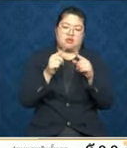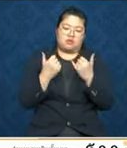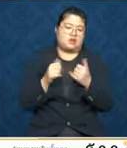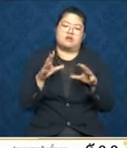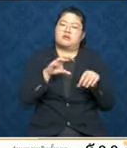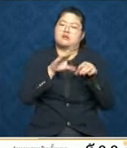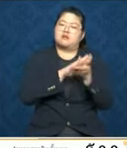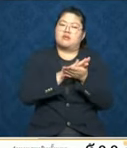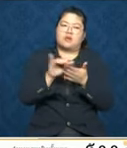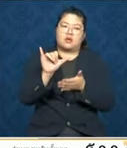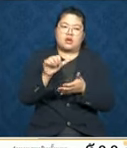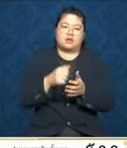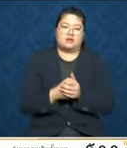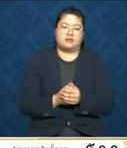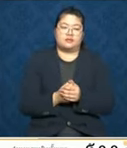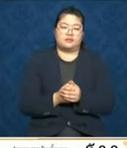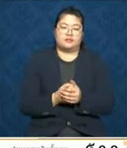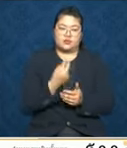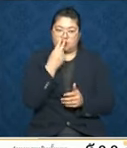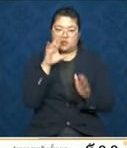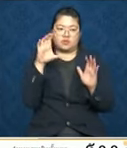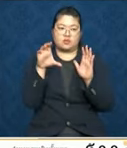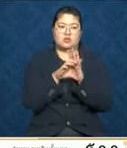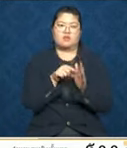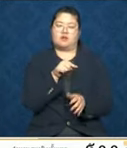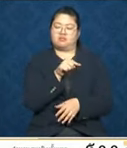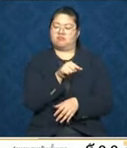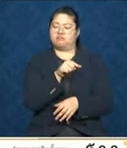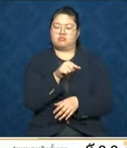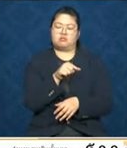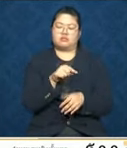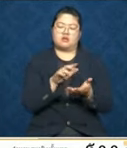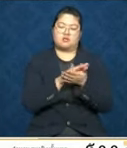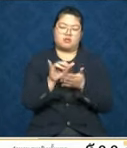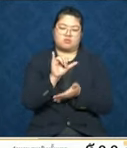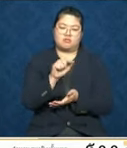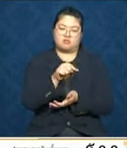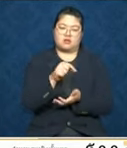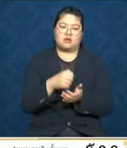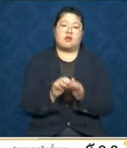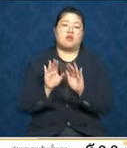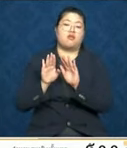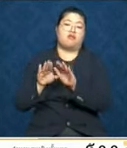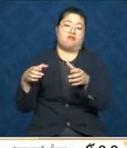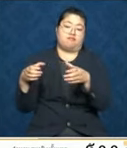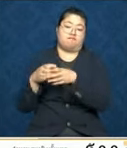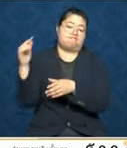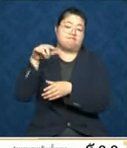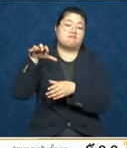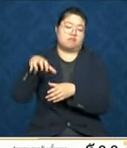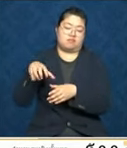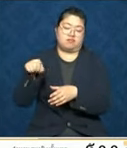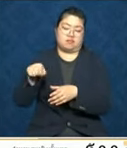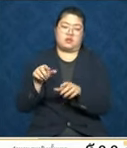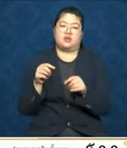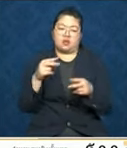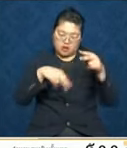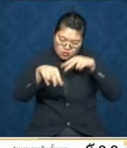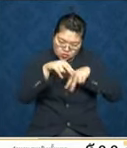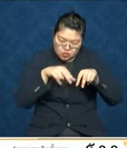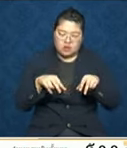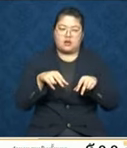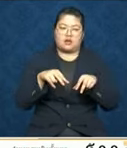นในภาพยังล้อมรั้วกันอยู่เลยค่ะยังไม่พร้อมส่งมอบยังไม่พร้อมใช้งานนะคะจึงขอให้กรมท่าอากาศยานเร่งดำเนินการให้พร้อมเพื่อรองรับนักท่